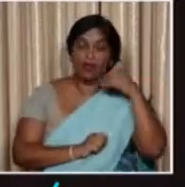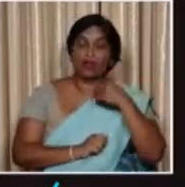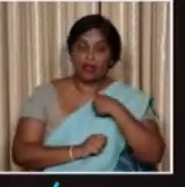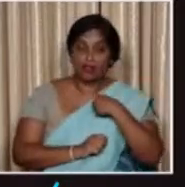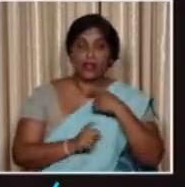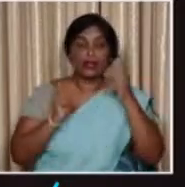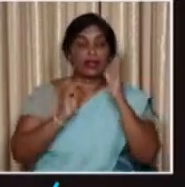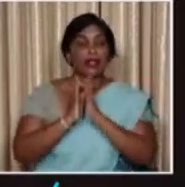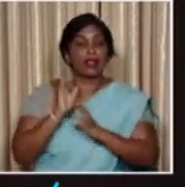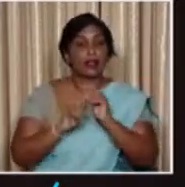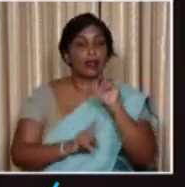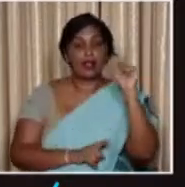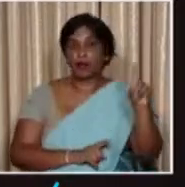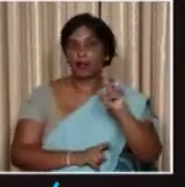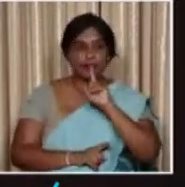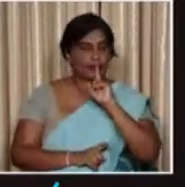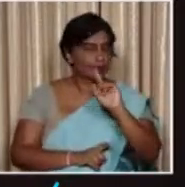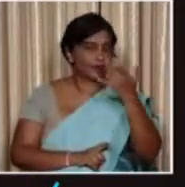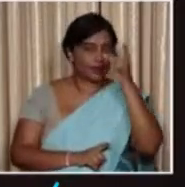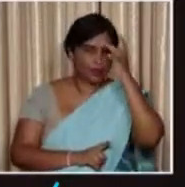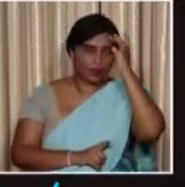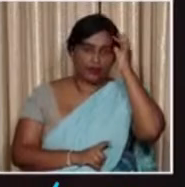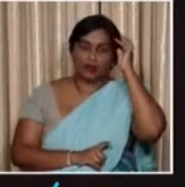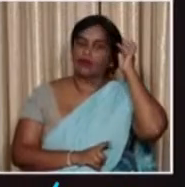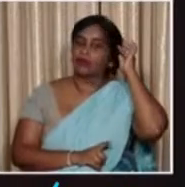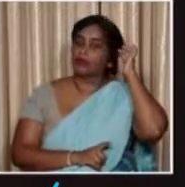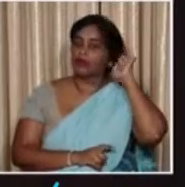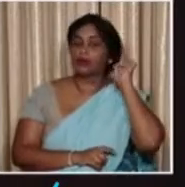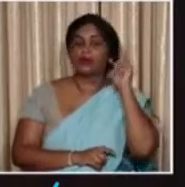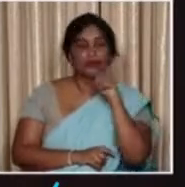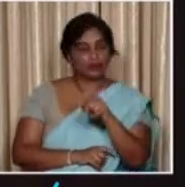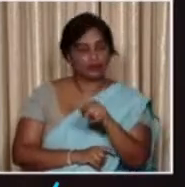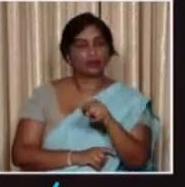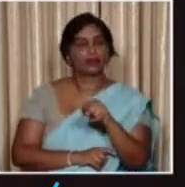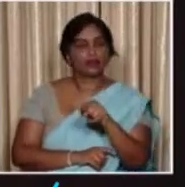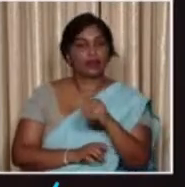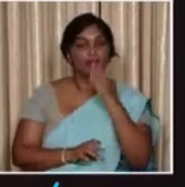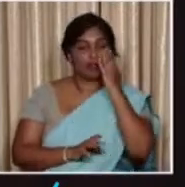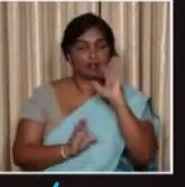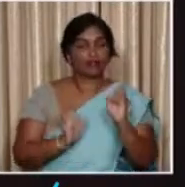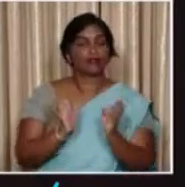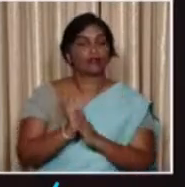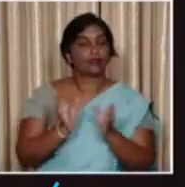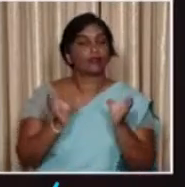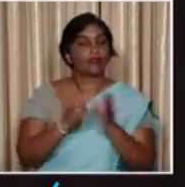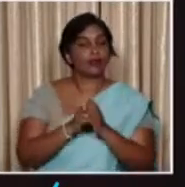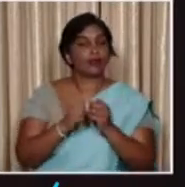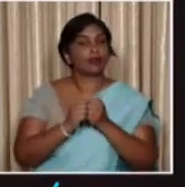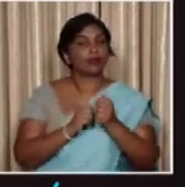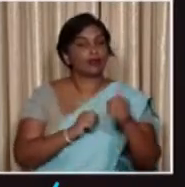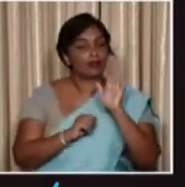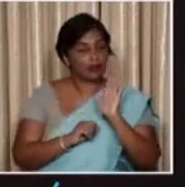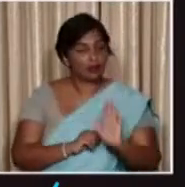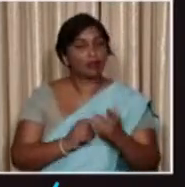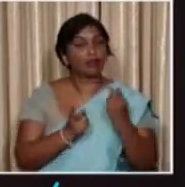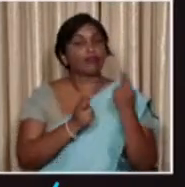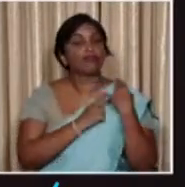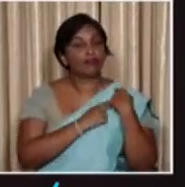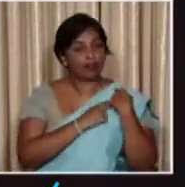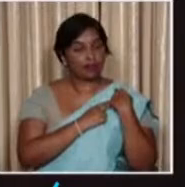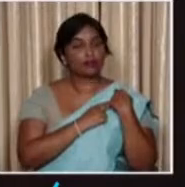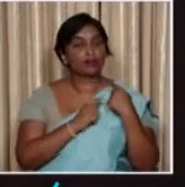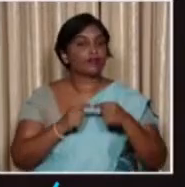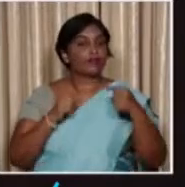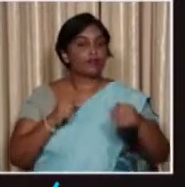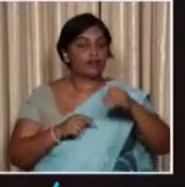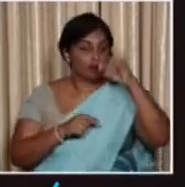ක්‍රීඩා මෙතුමාගේ නමවත් කිව්වේ නැහැ. ඒ නිසා මේක ස්වාධීන කමිටුවක් විදිහට පවත්වාගෙන යෑමේ වගකීම තියෙනවා